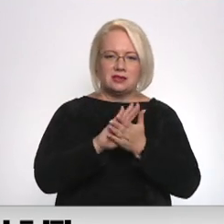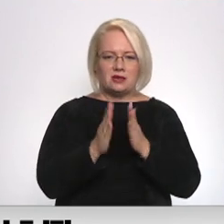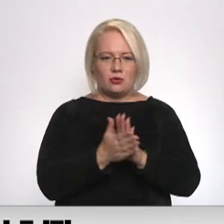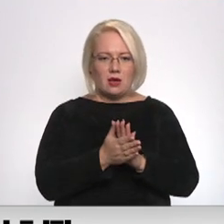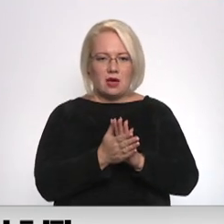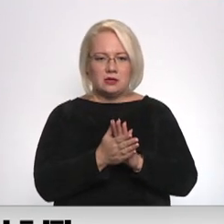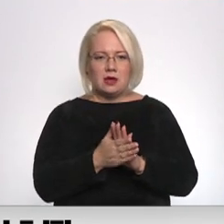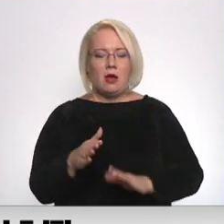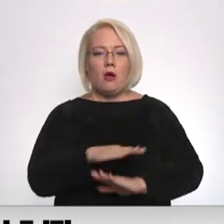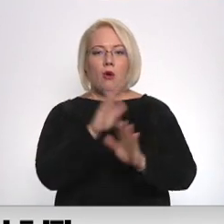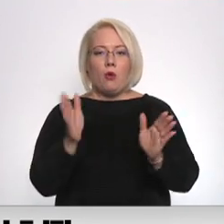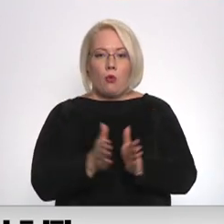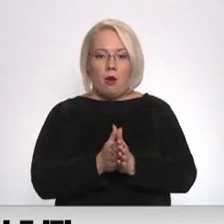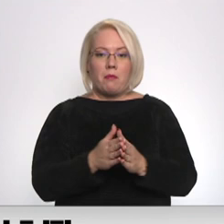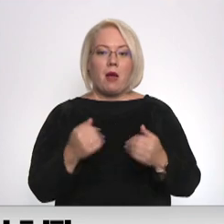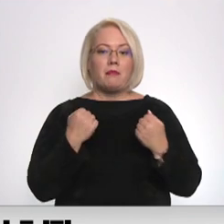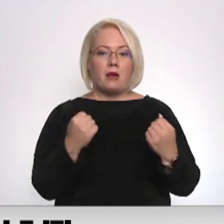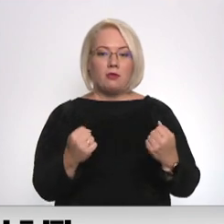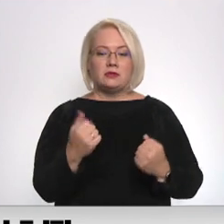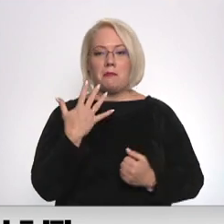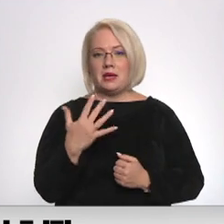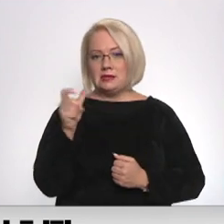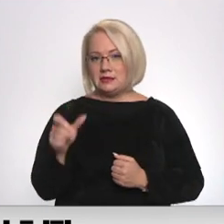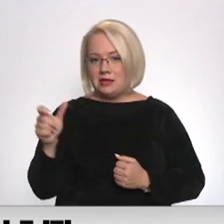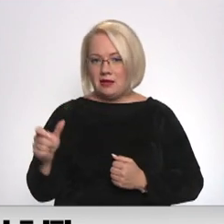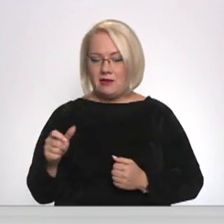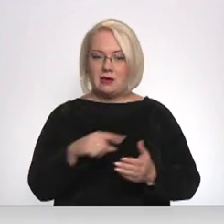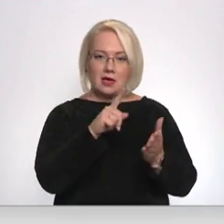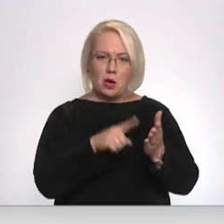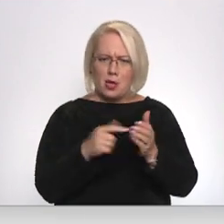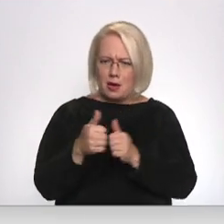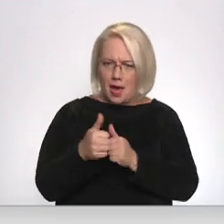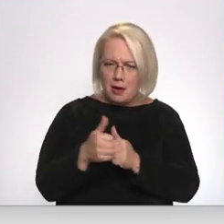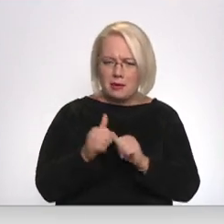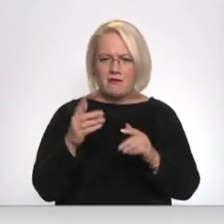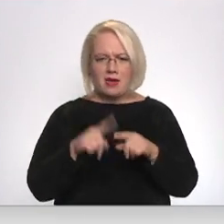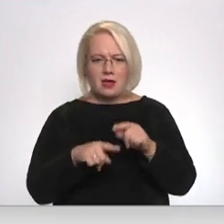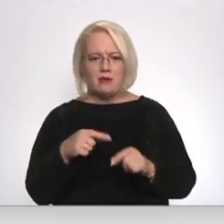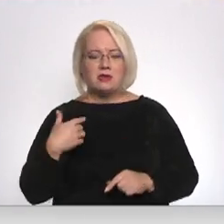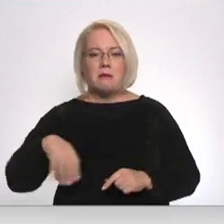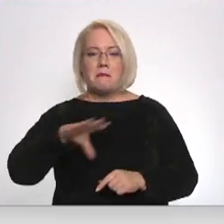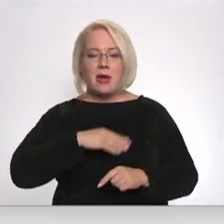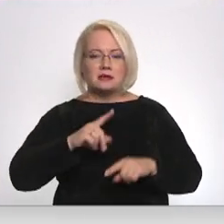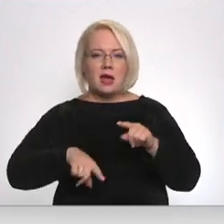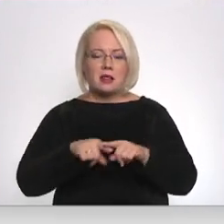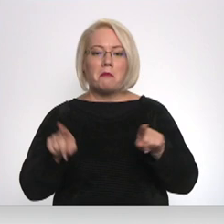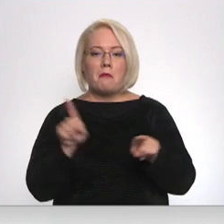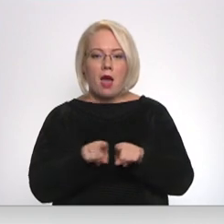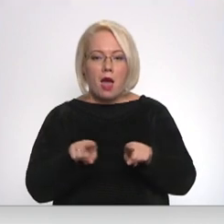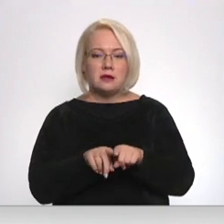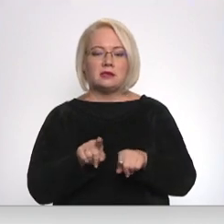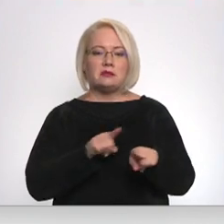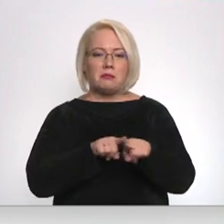Kopā braucām pieci cilvēki, jā. Tas tāpēc, ka kaimiņi vai kā tas gadījās? Nē, radinieki, visi radinieki. Māsas,